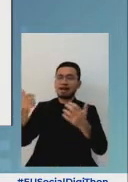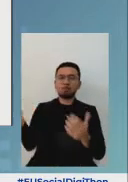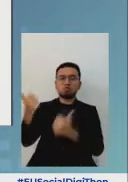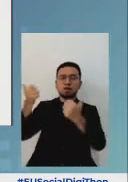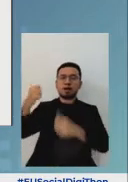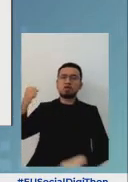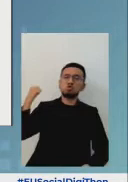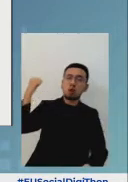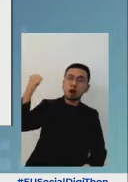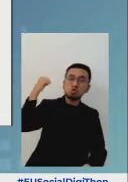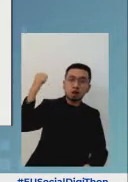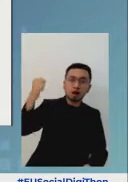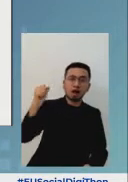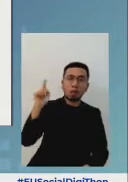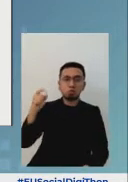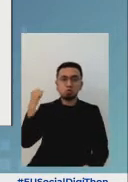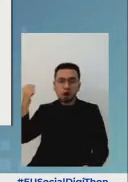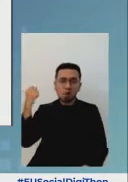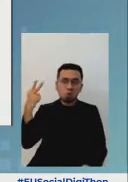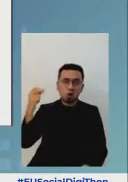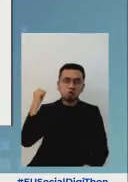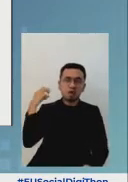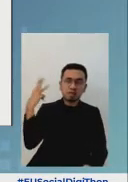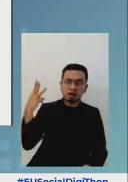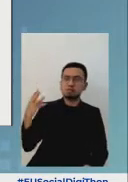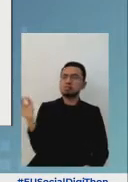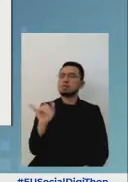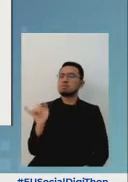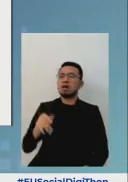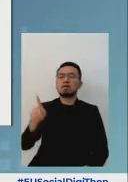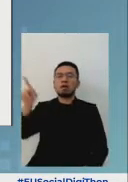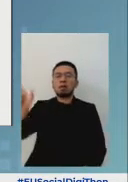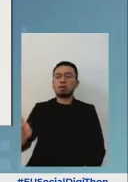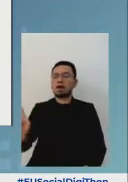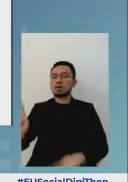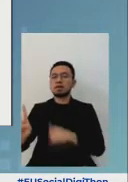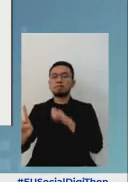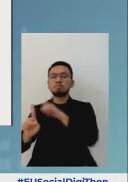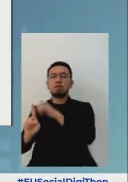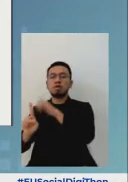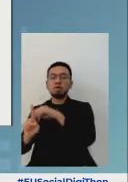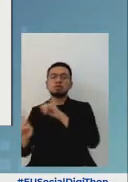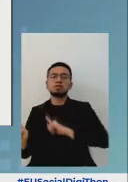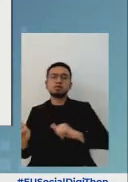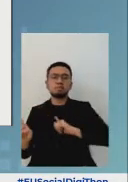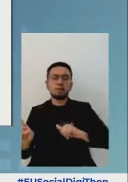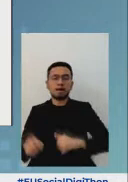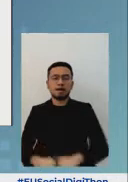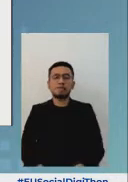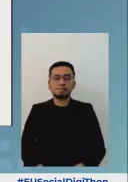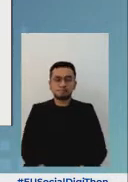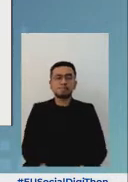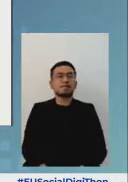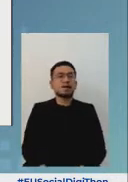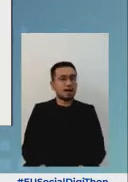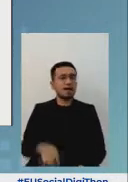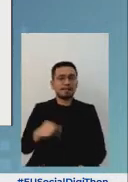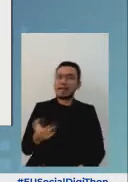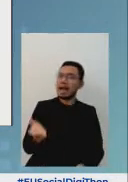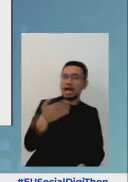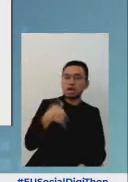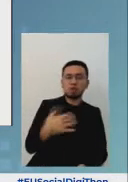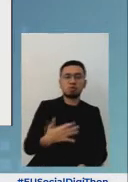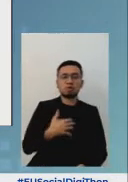juga menerima bullying juga gitu. So inilah kenapa kita perlu sampaikan untuk kita stand up against